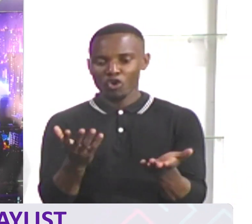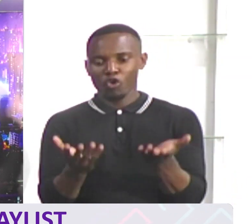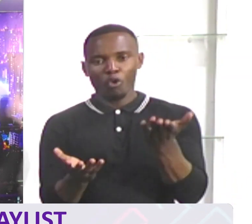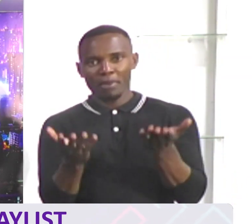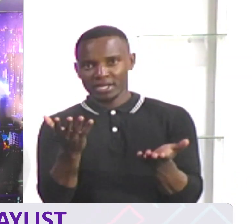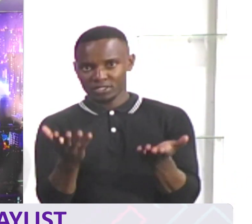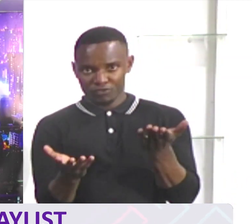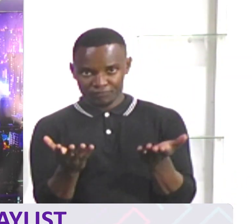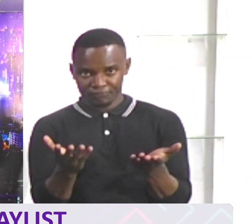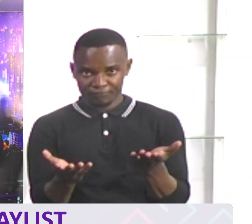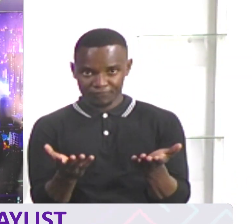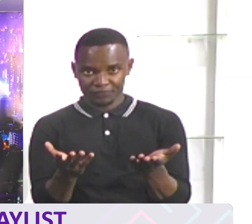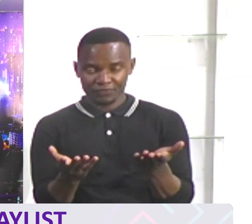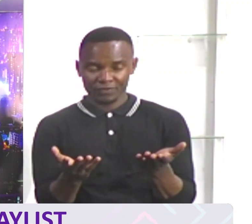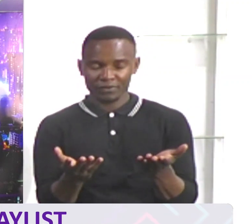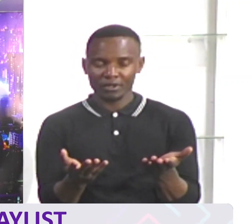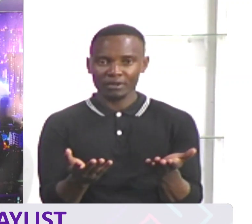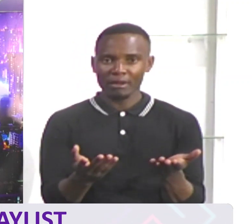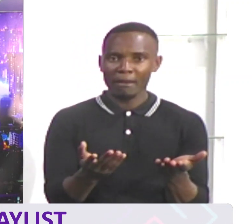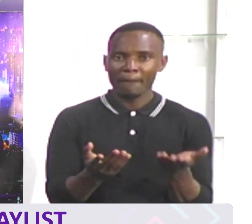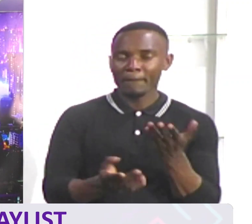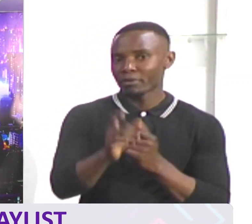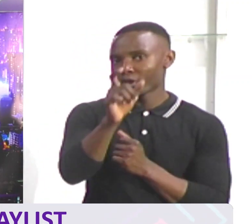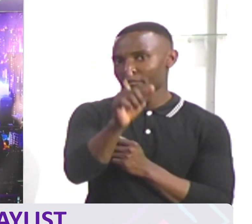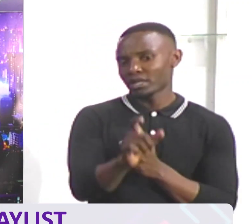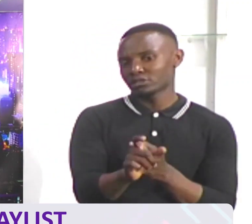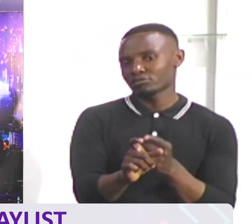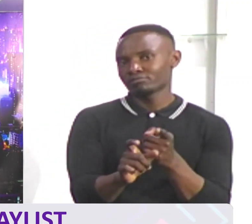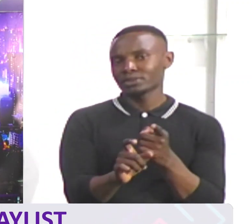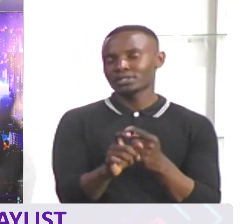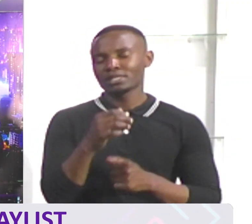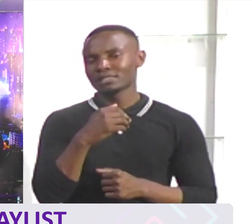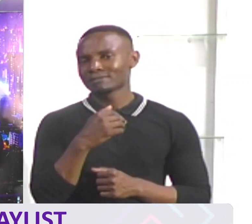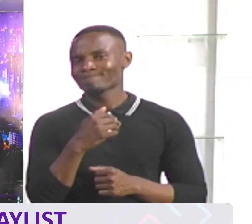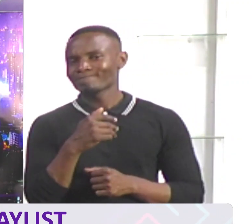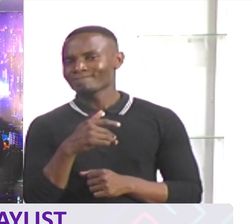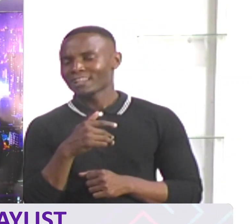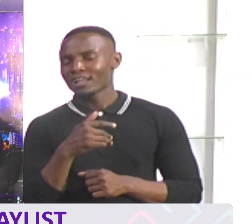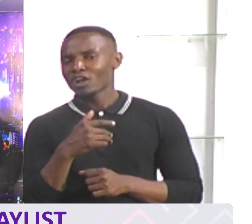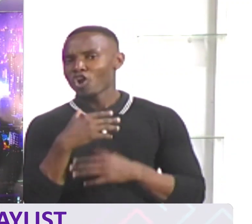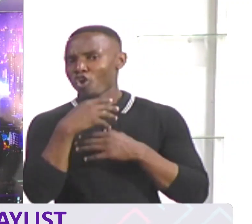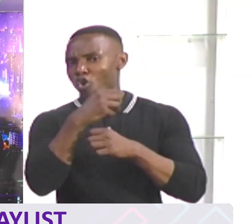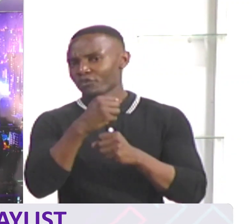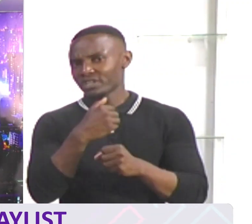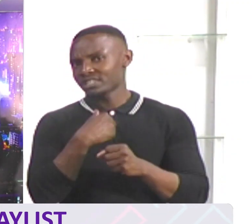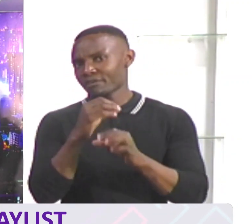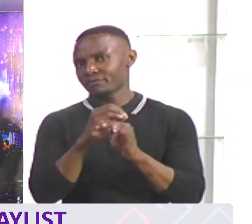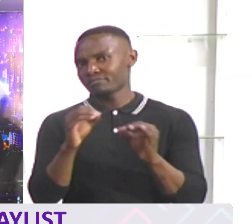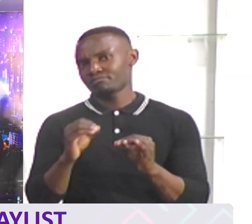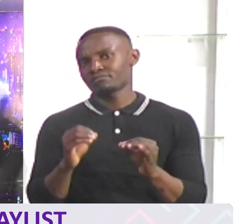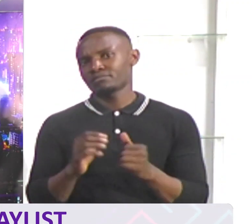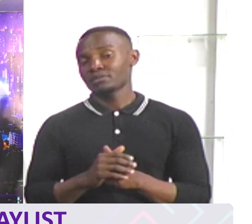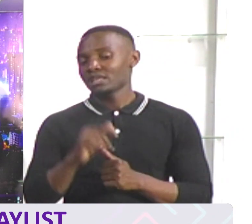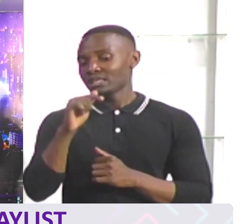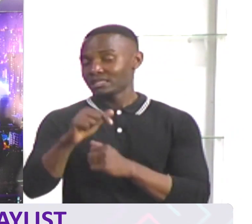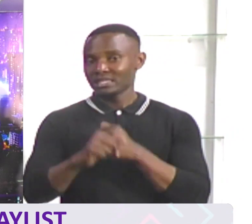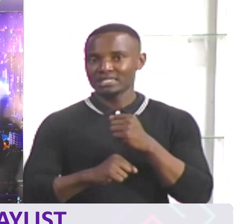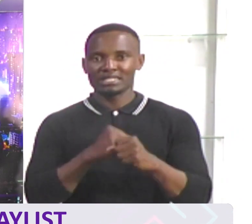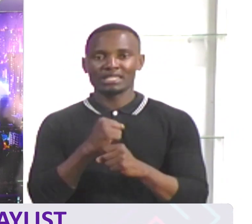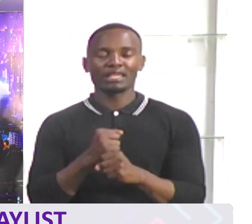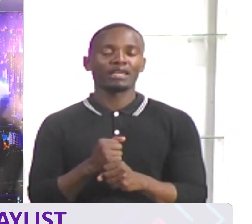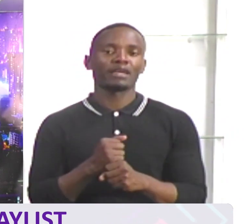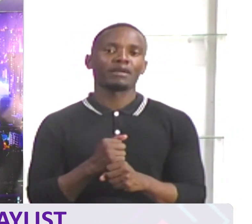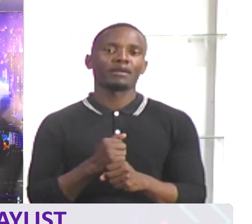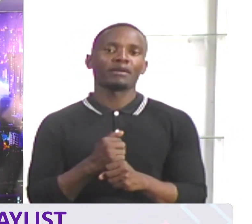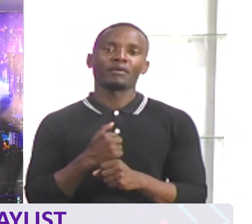ingemali mtu mwenye like an individual kuwa na low self esteem. Yeah? So out there mimi nataka hii mwaka ni kila mtu mimi